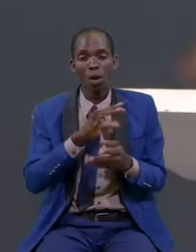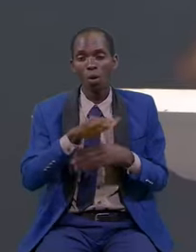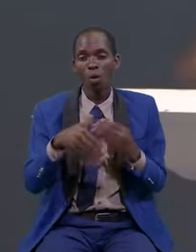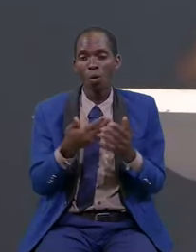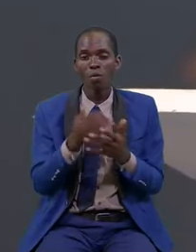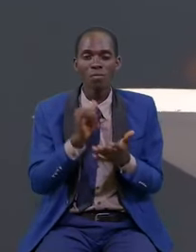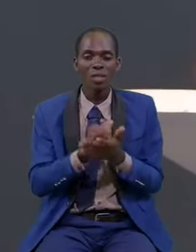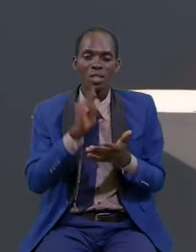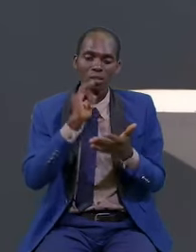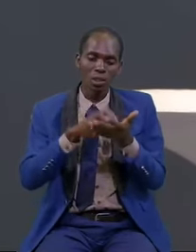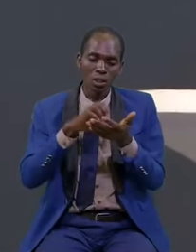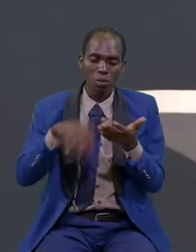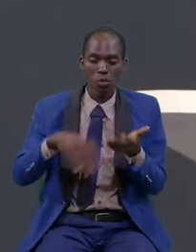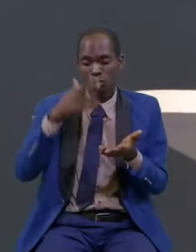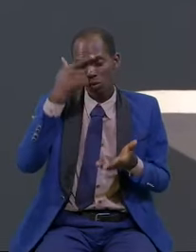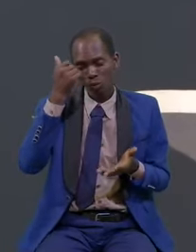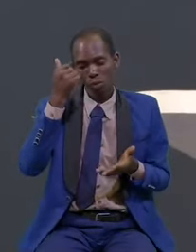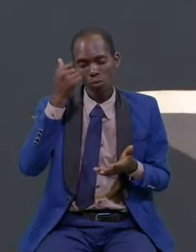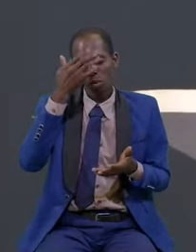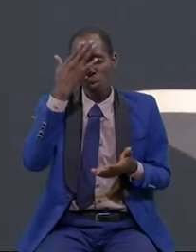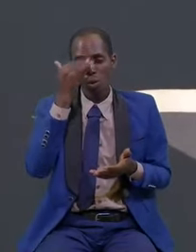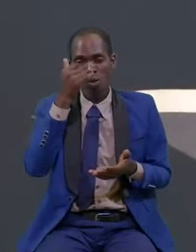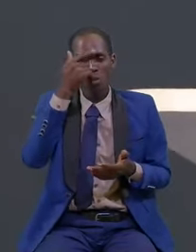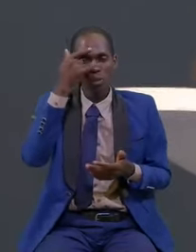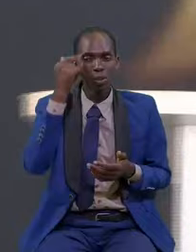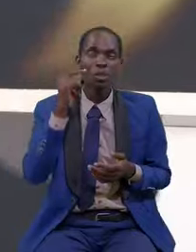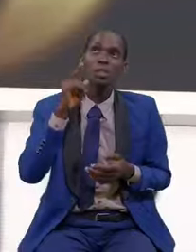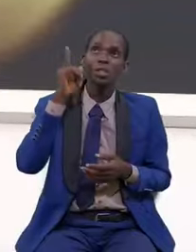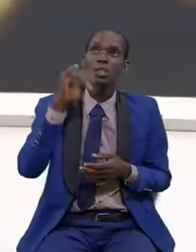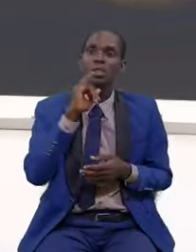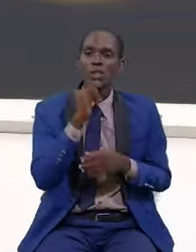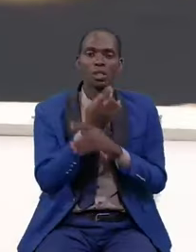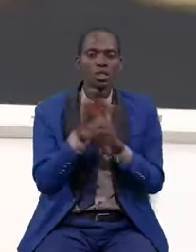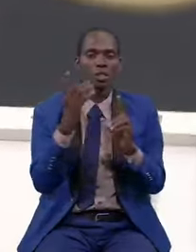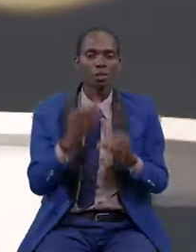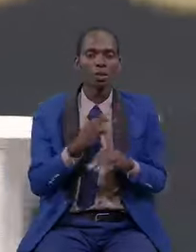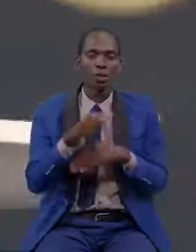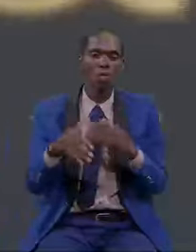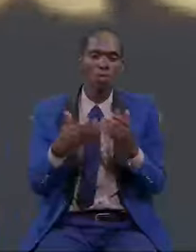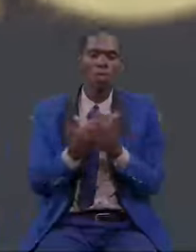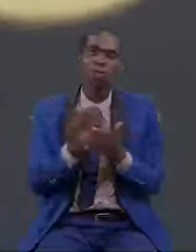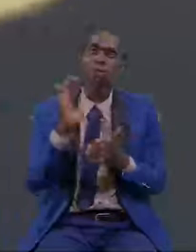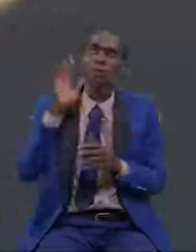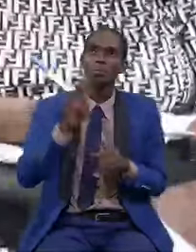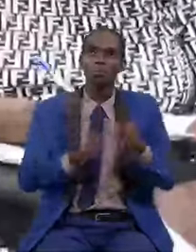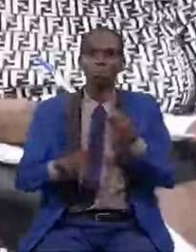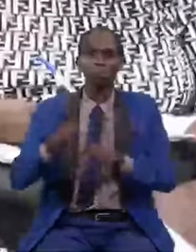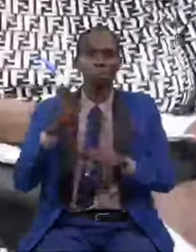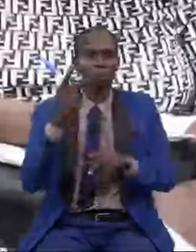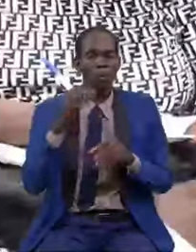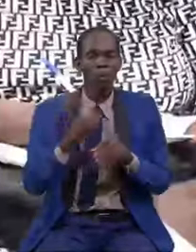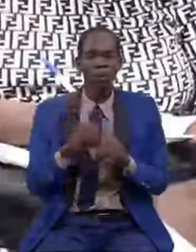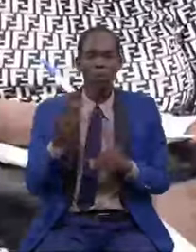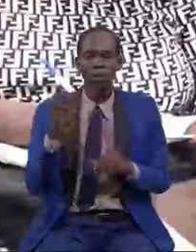parce qu'il est le libérateur du peuple. Hébreux 2.